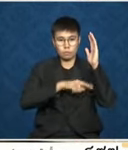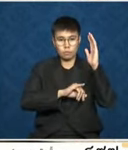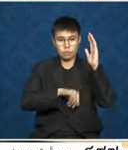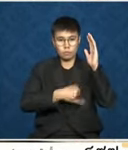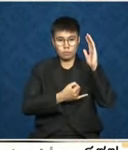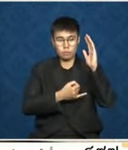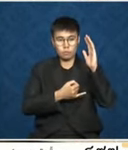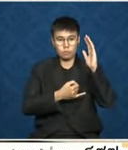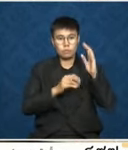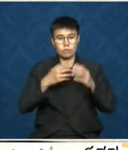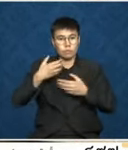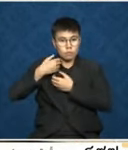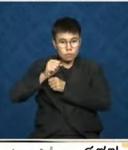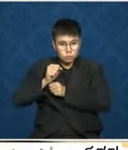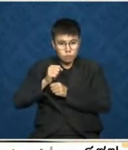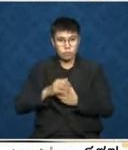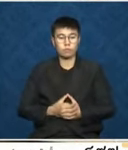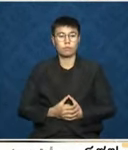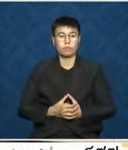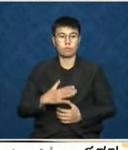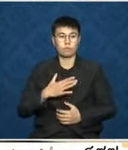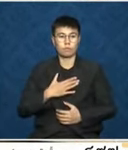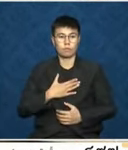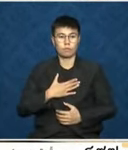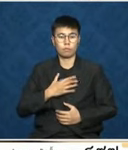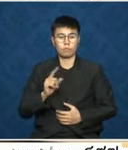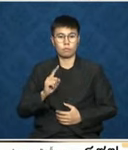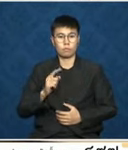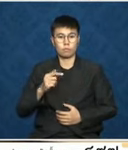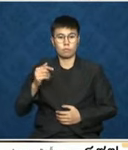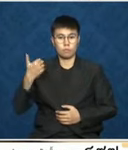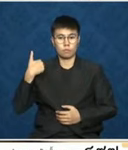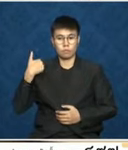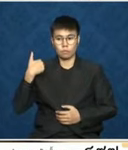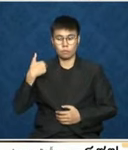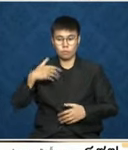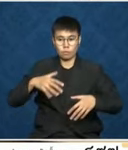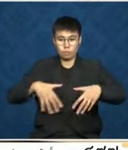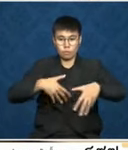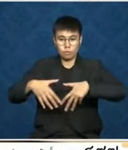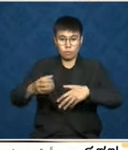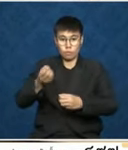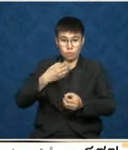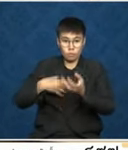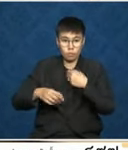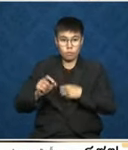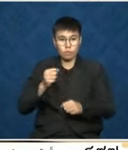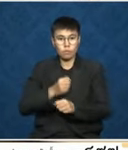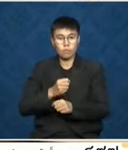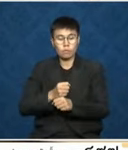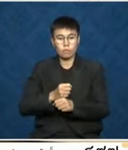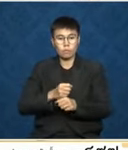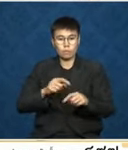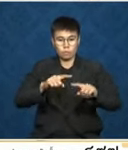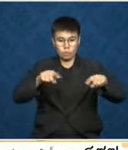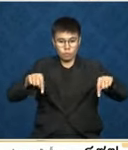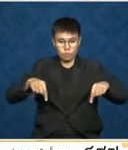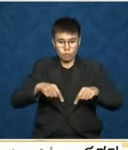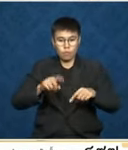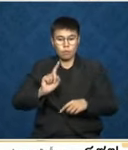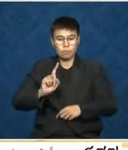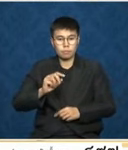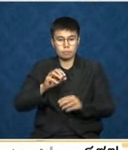3พรรคประชาธิปัตย์ผมได้รับการร้องเรียนจากพี่พี่น้องประชาชนชาวสวนมะพร้าวซึ่งได้รับความเดือดร้อนอย่างหนัก